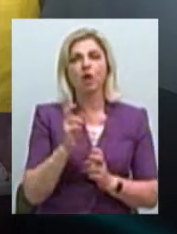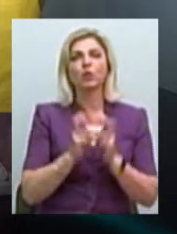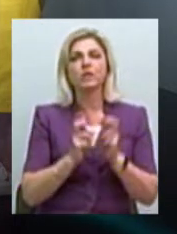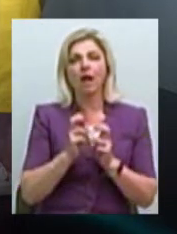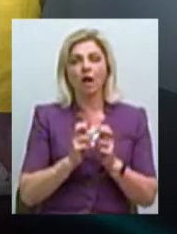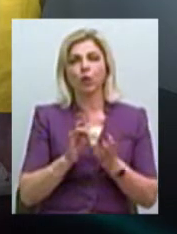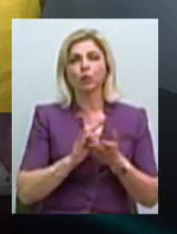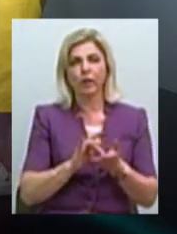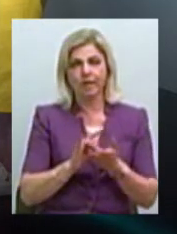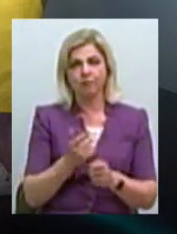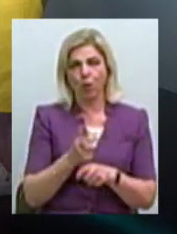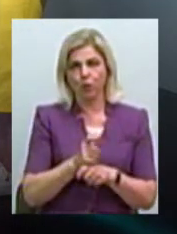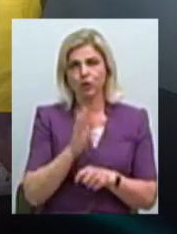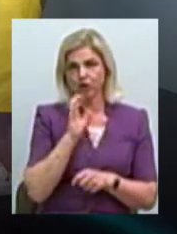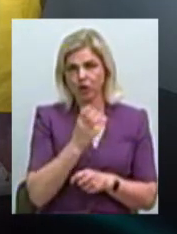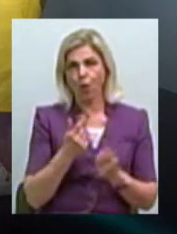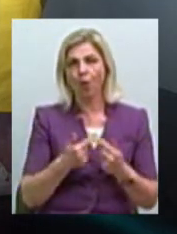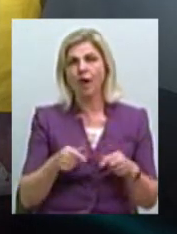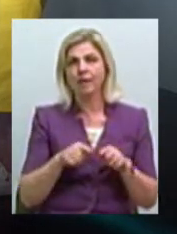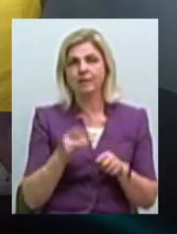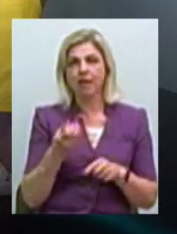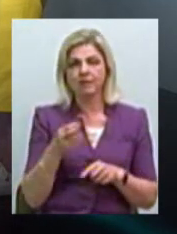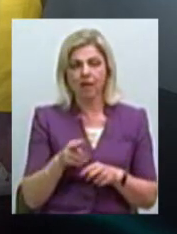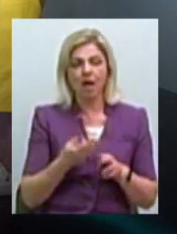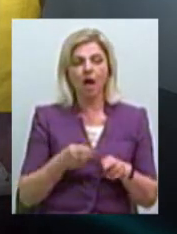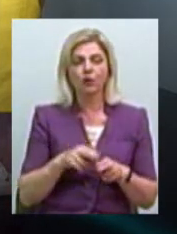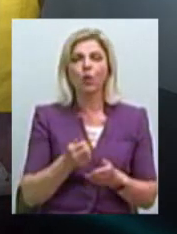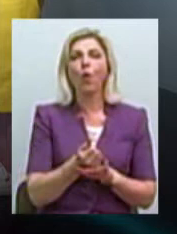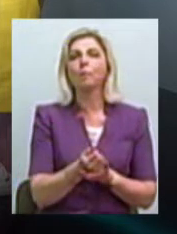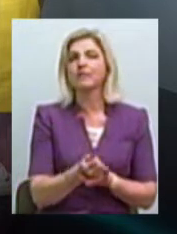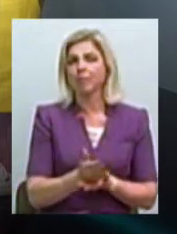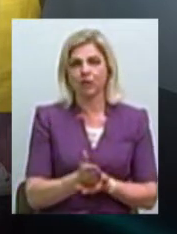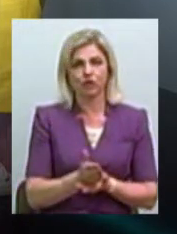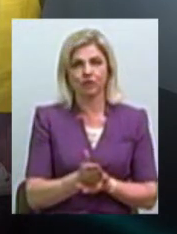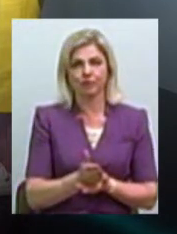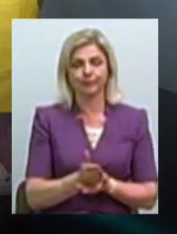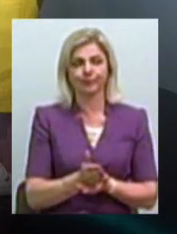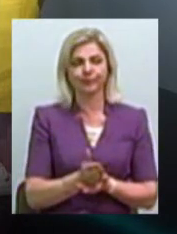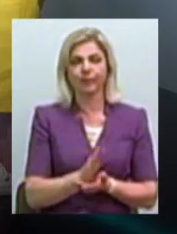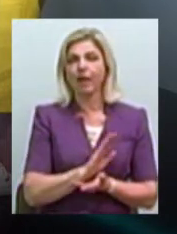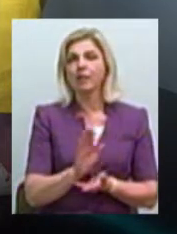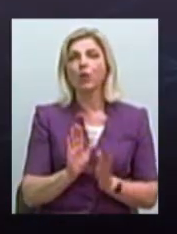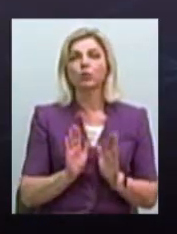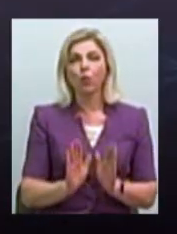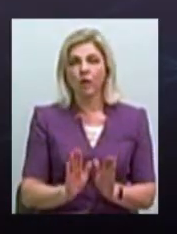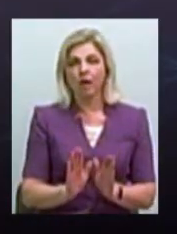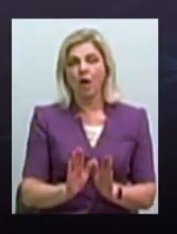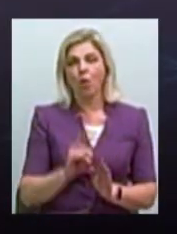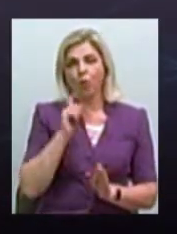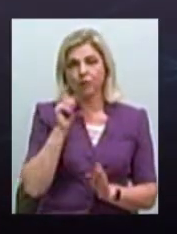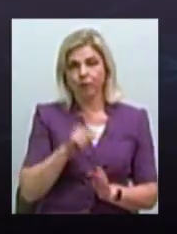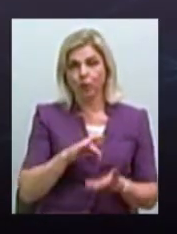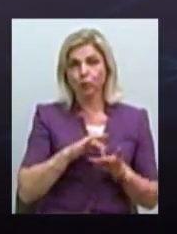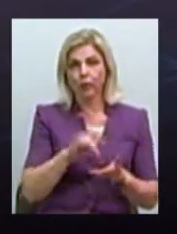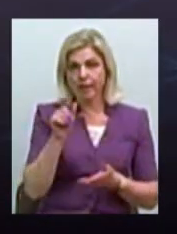Это очень серьезная такая организация, которая обеспечит не только отечественного